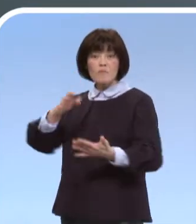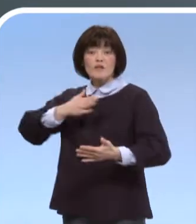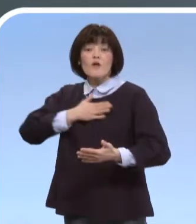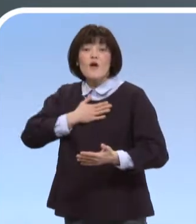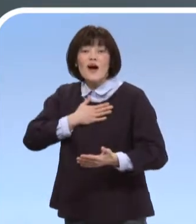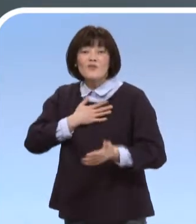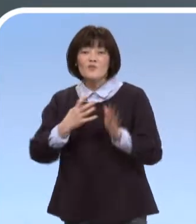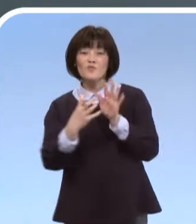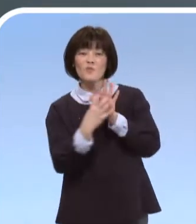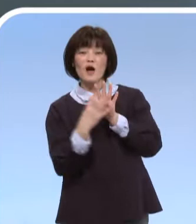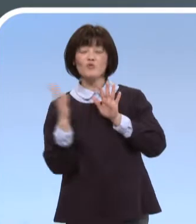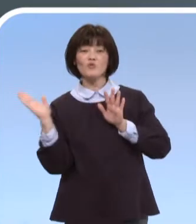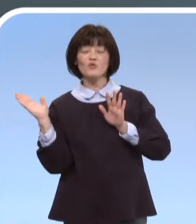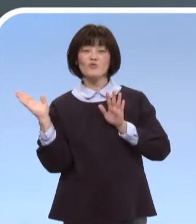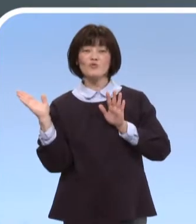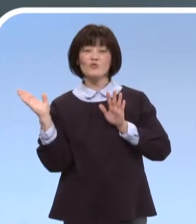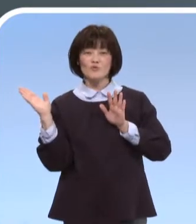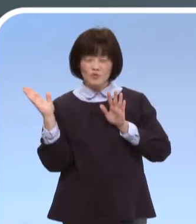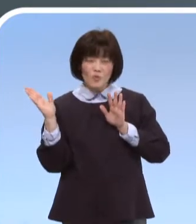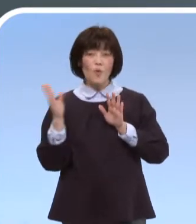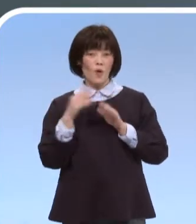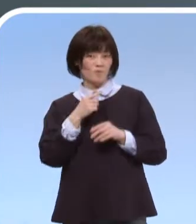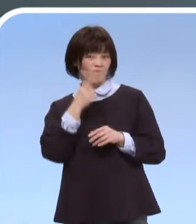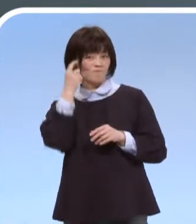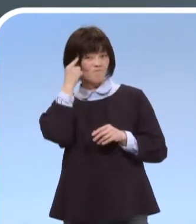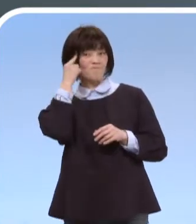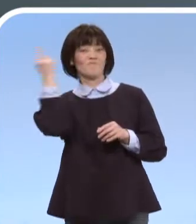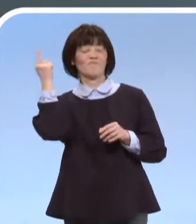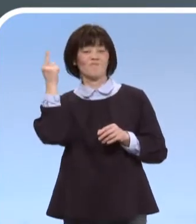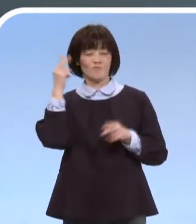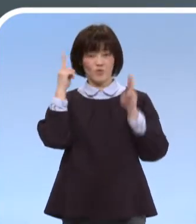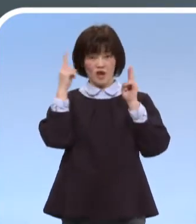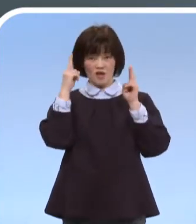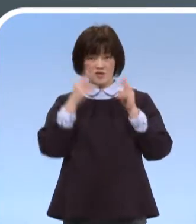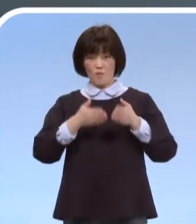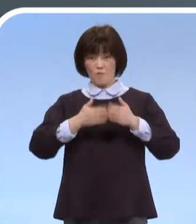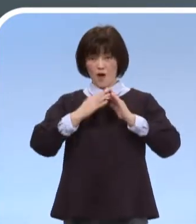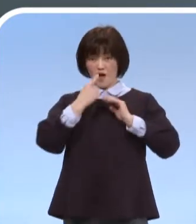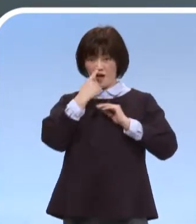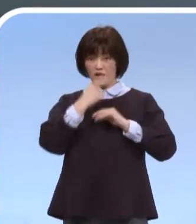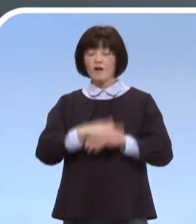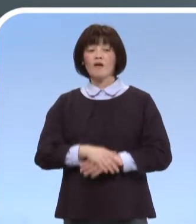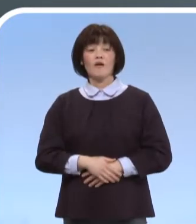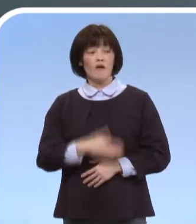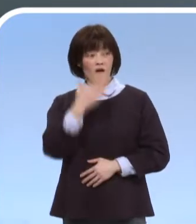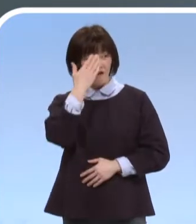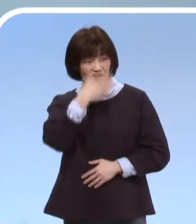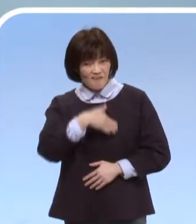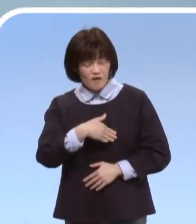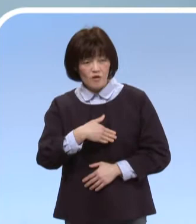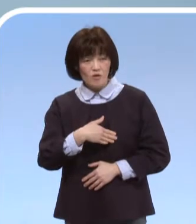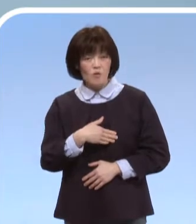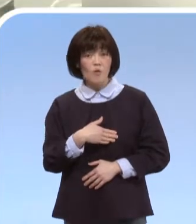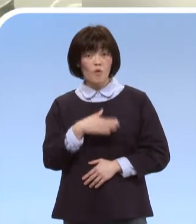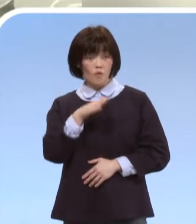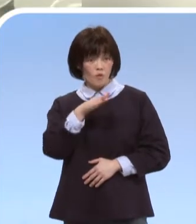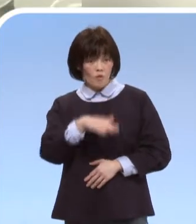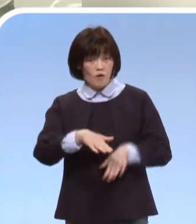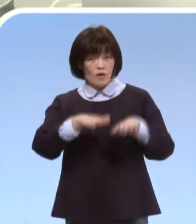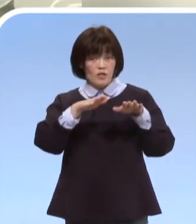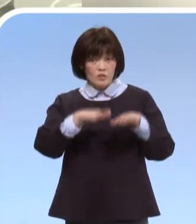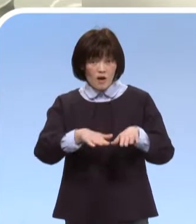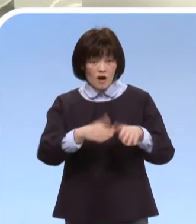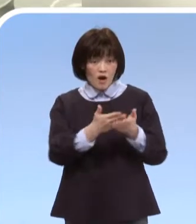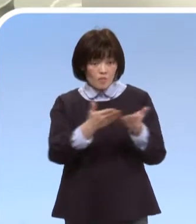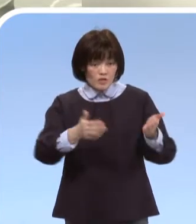グラムの食材版フードピクトっていう商品を開発しました。 これ開発されたんですか？ はい。 今だ